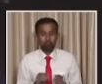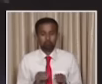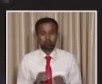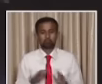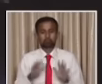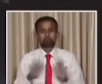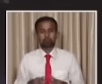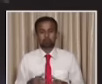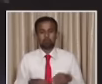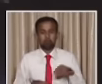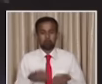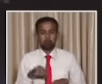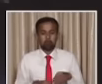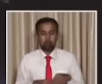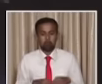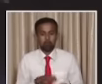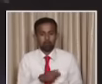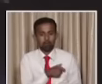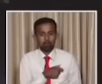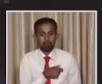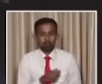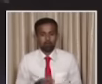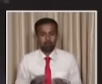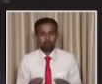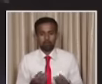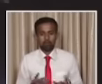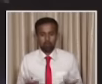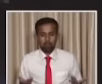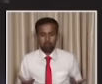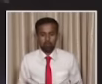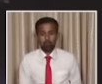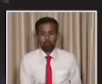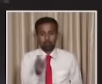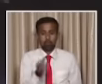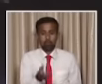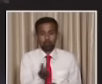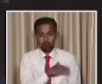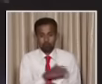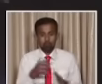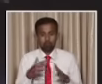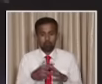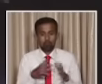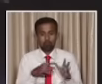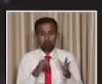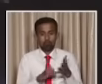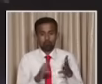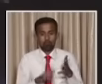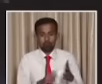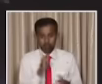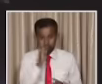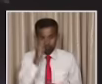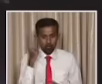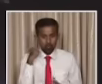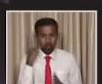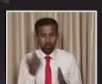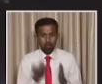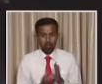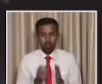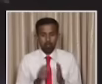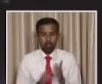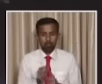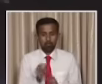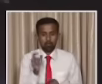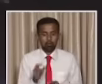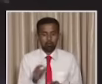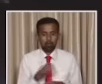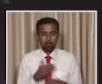අවසන් කරගන්න දේශපාලන නායකත්වයක් දෙන්න බැරි වෙලා මොකද ඔබතුමාට පෙර හිටියේ වාසුදේව නානක්කාර ඇමතුමා රත්නපුර දිස්ත්‍රික් අමාත්‍යවරයෙක්